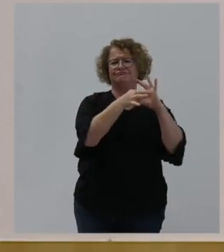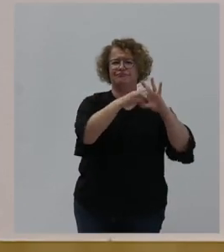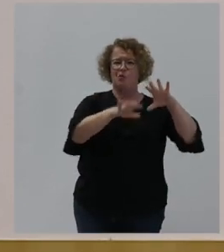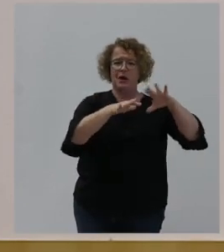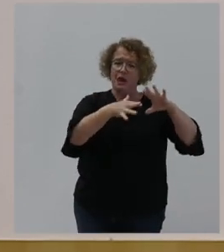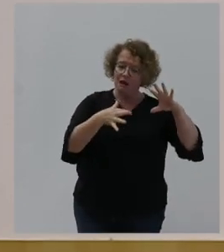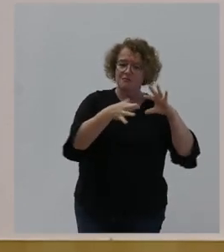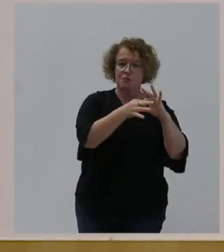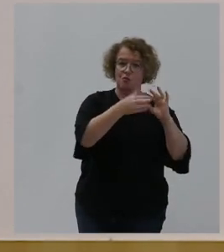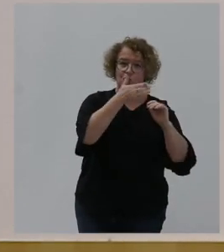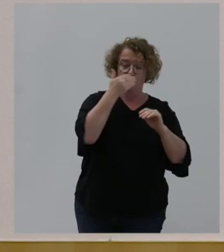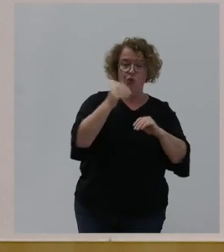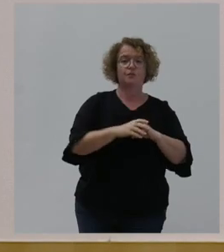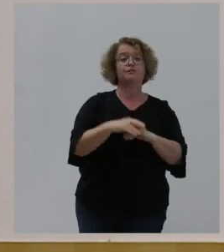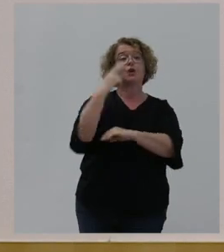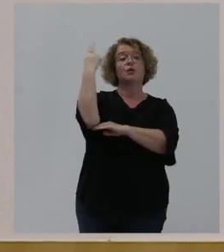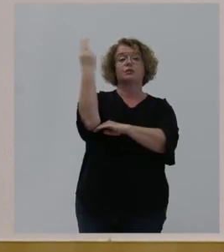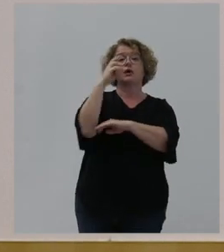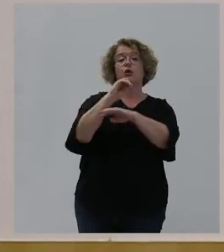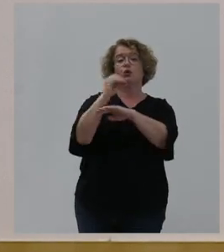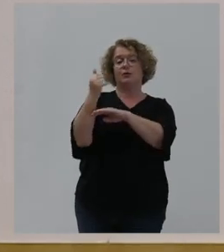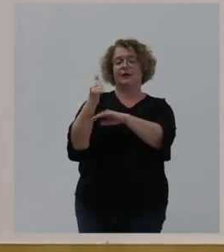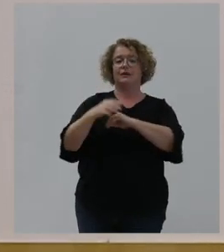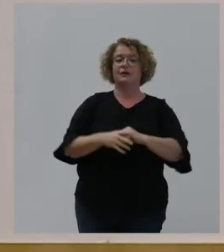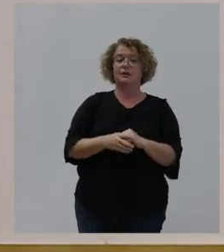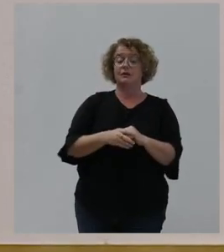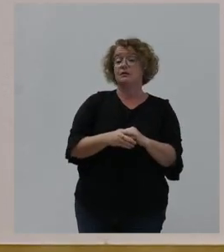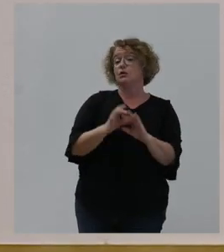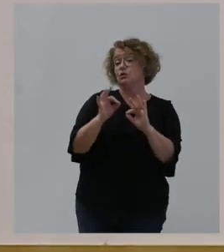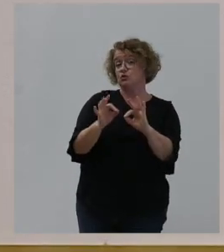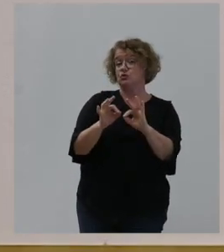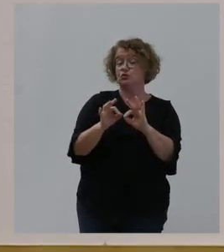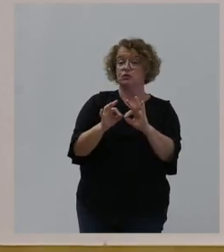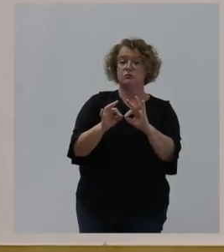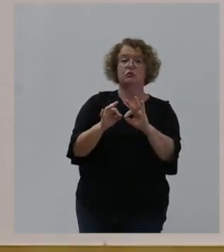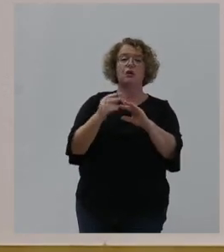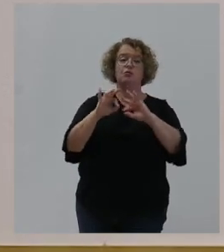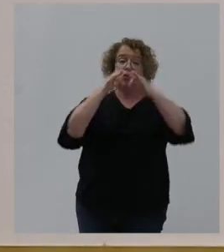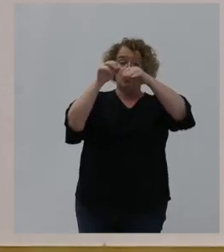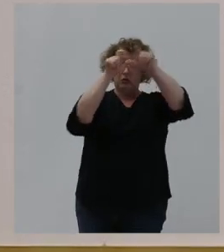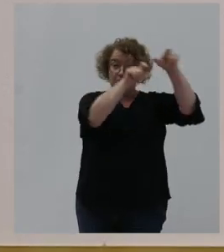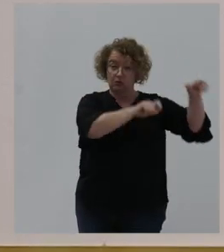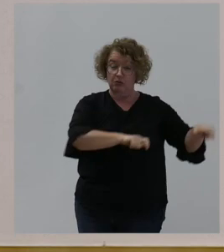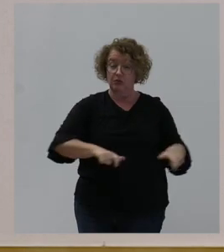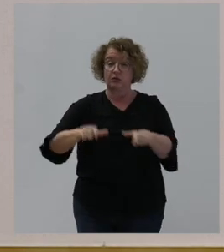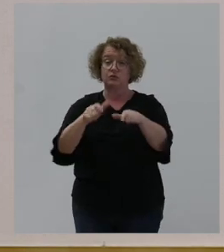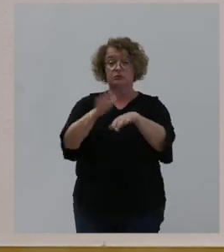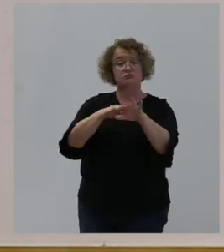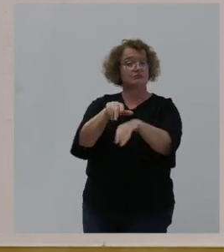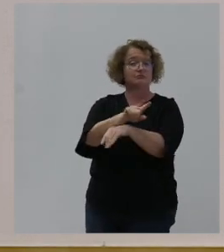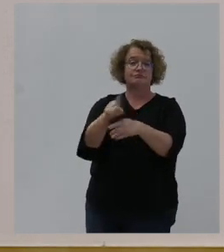Sur les campus connectés, une petite réponse quand même. D'abord, la Cour des comptes s'est penchée sur le sujet. Ça ne marche